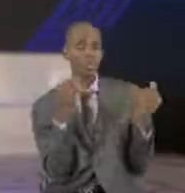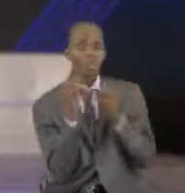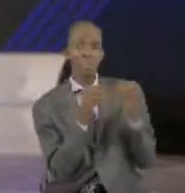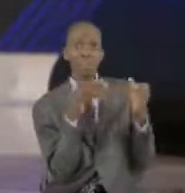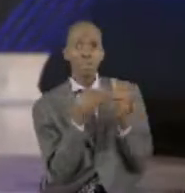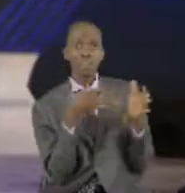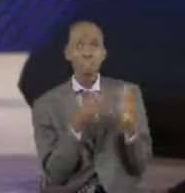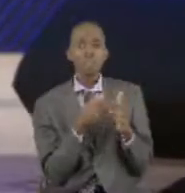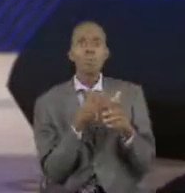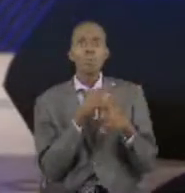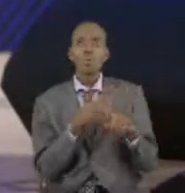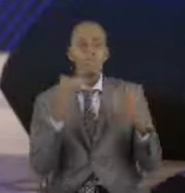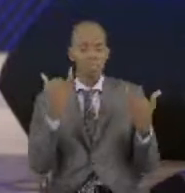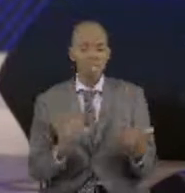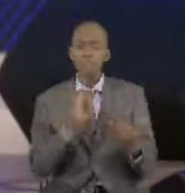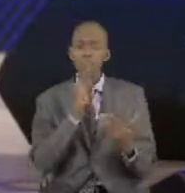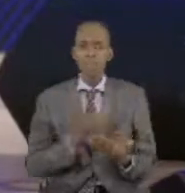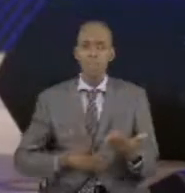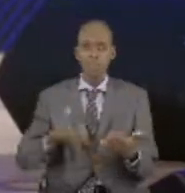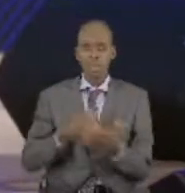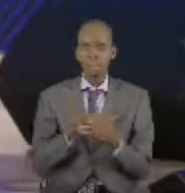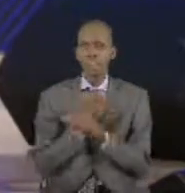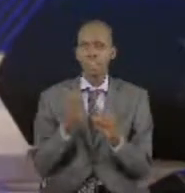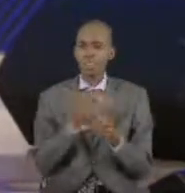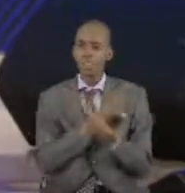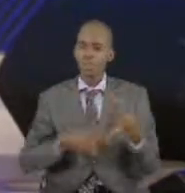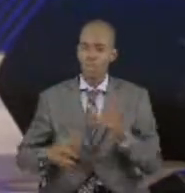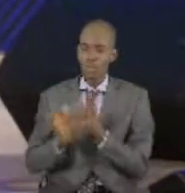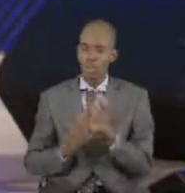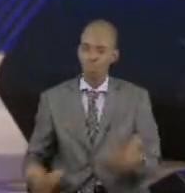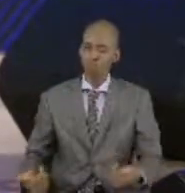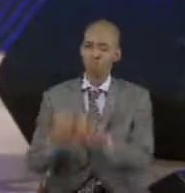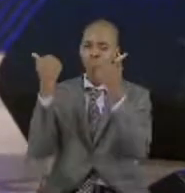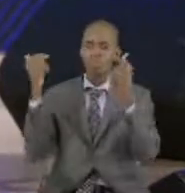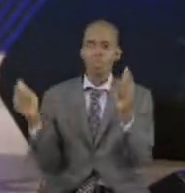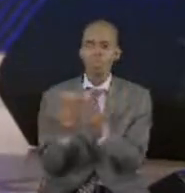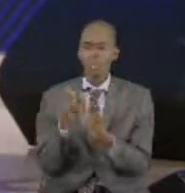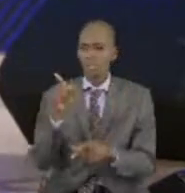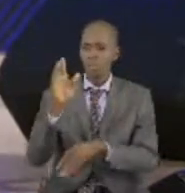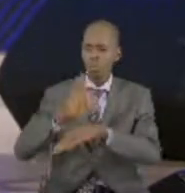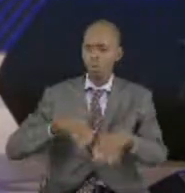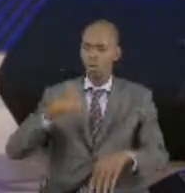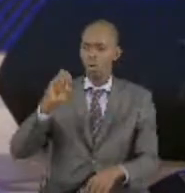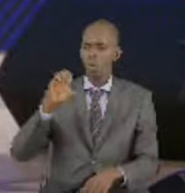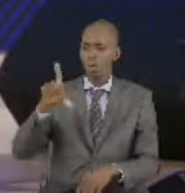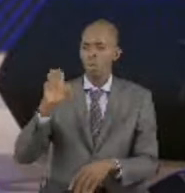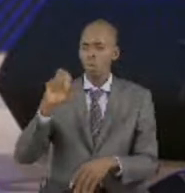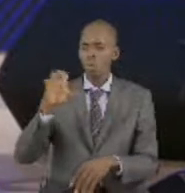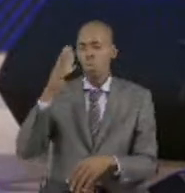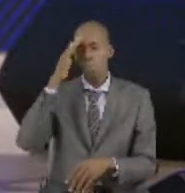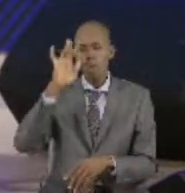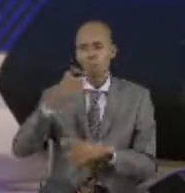nouveaux nés de nouveau parce que j'ai eu cette adresse à lui sur la voie de damas sol-sol pourquoi me persécutes sûrs